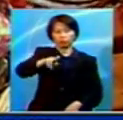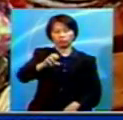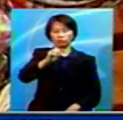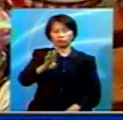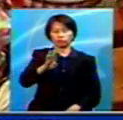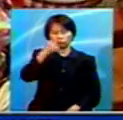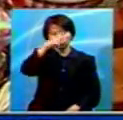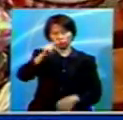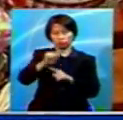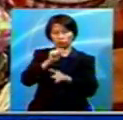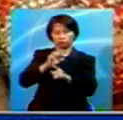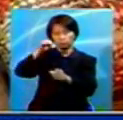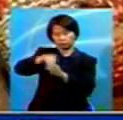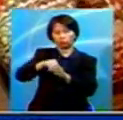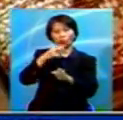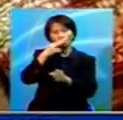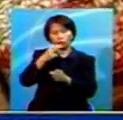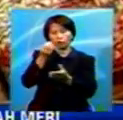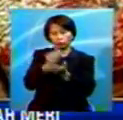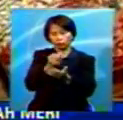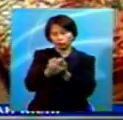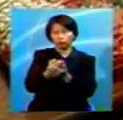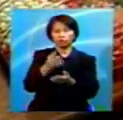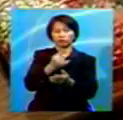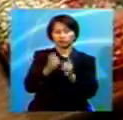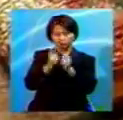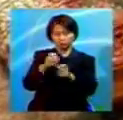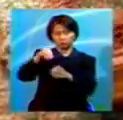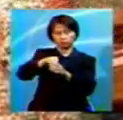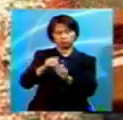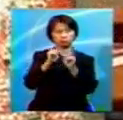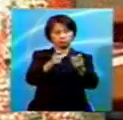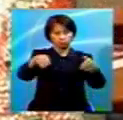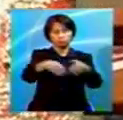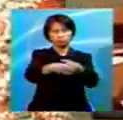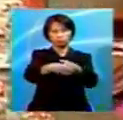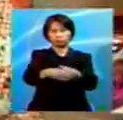bujam diguna untuk mengisi tembakau, siling, wang dan cenderamata perkahwinan.